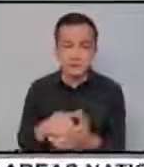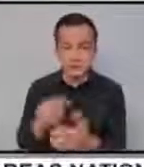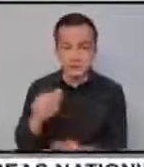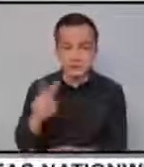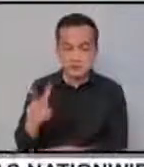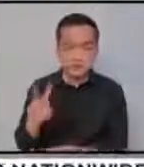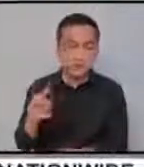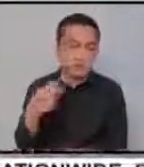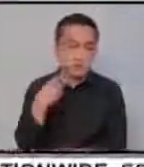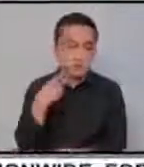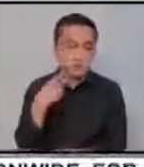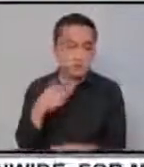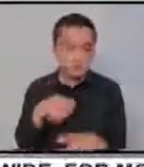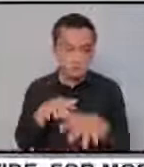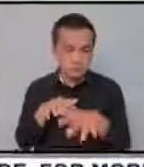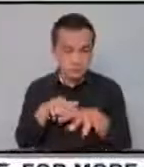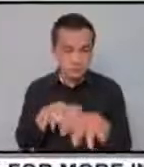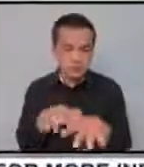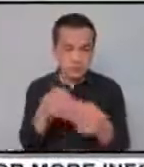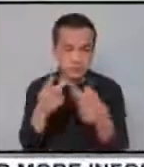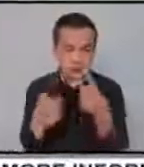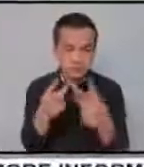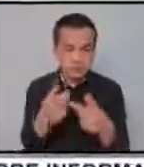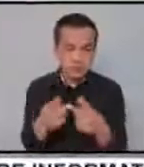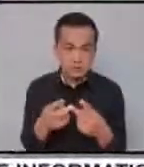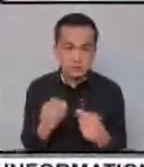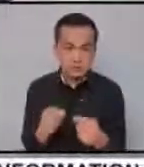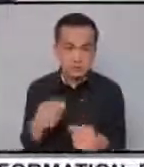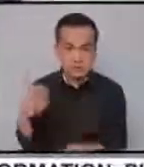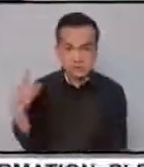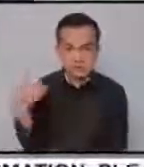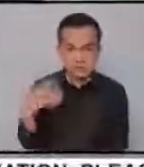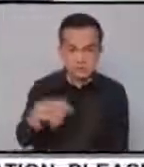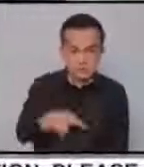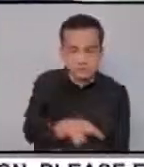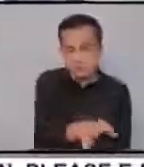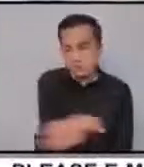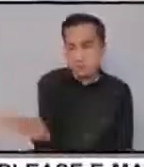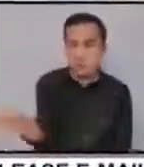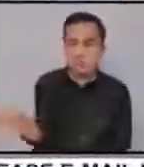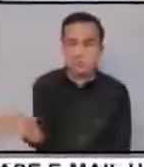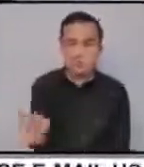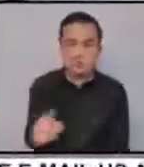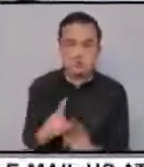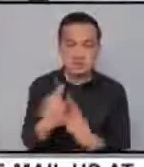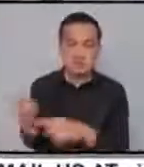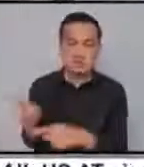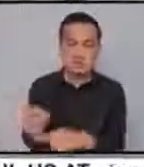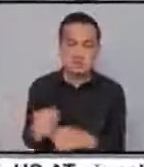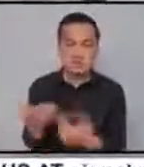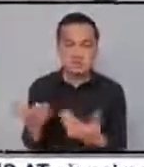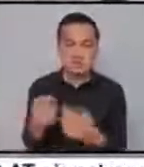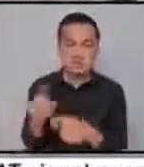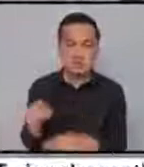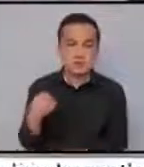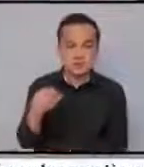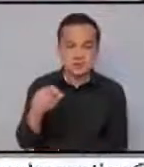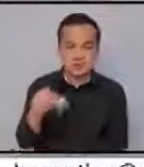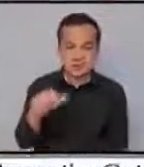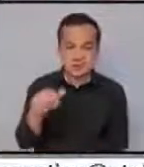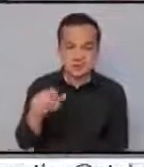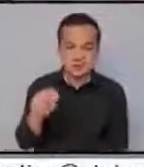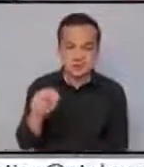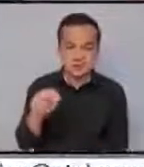nakikita nyo sa inyong mga screen para kayo ay makakanan sa elliptical road going to your point of destination kung kayo ay pupunta ng Quezon Avenue, East Avenue